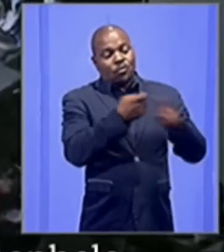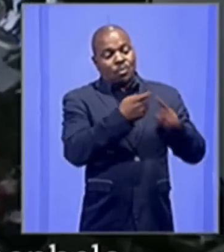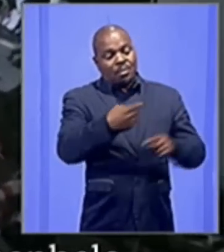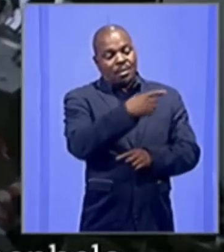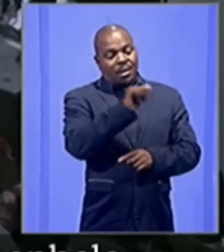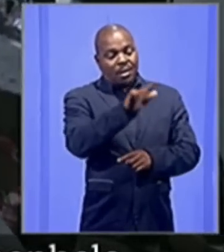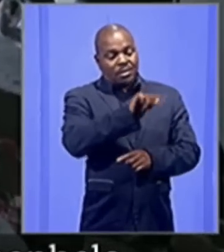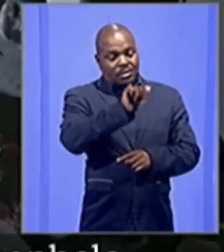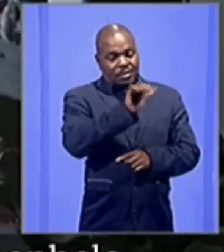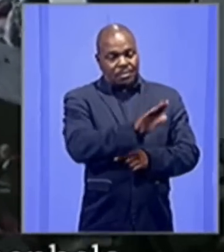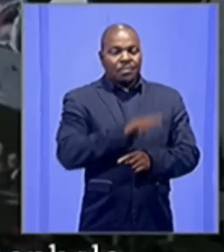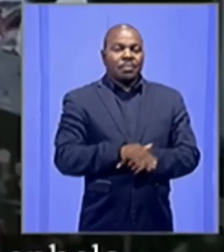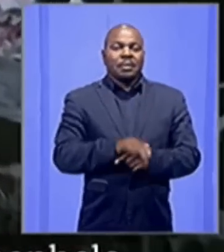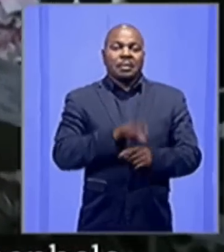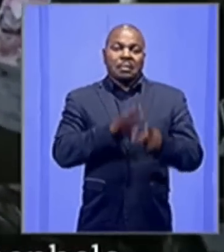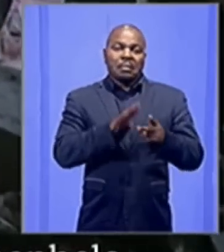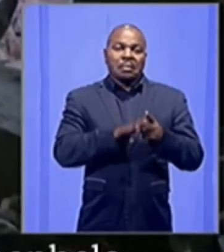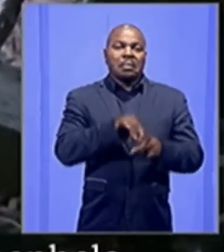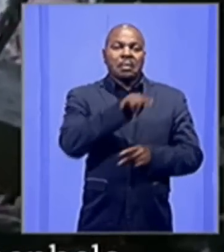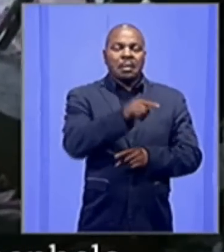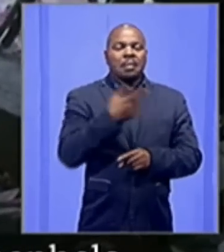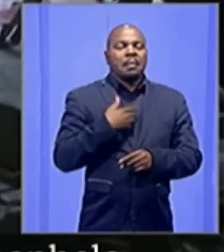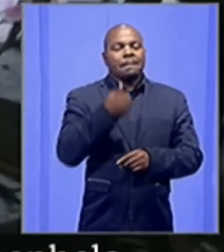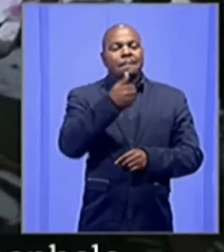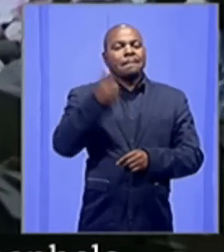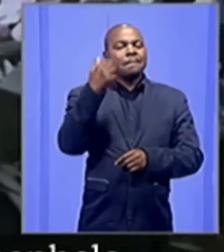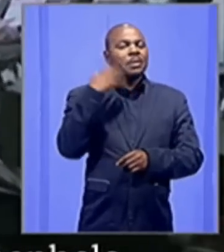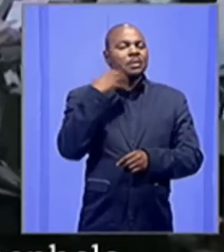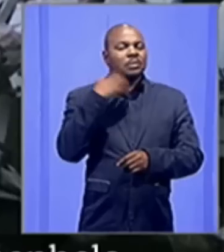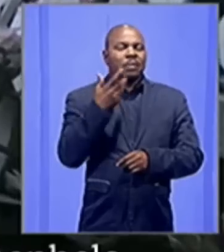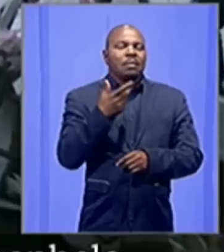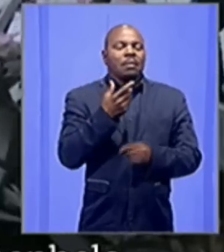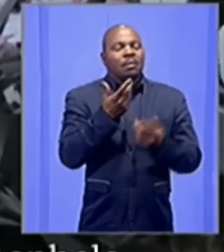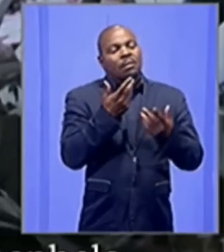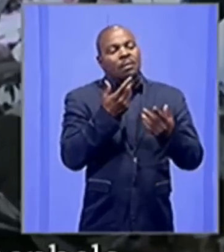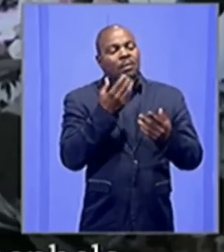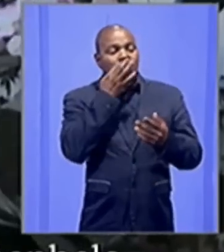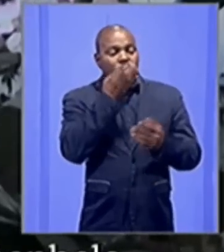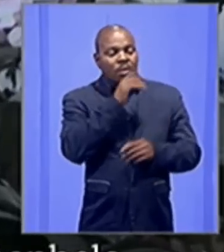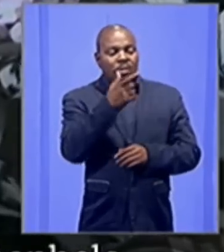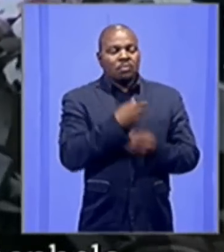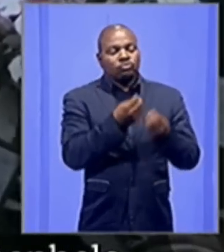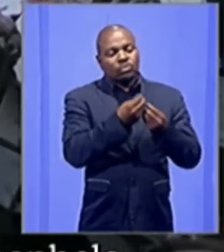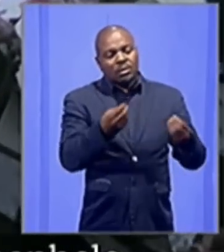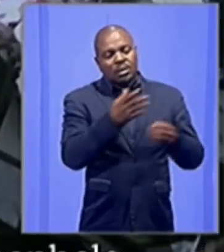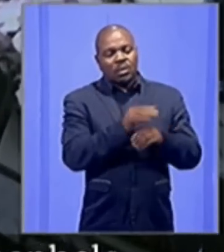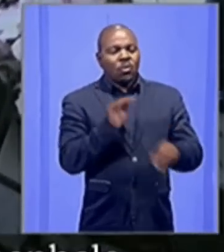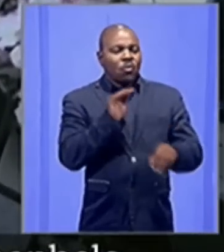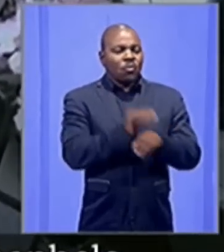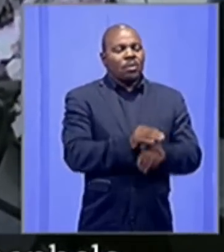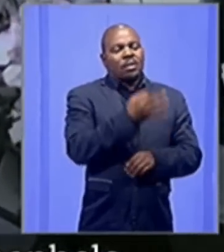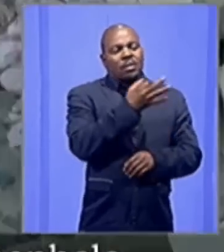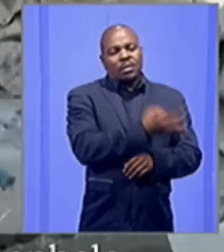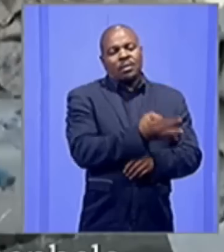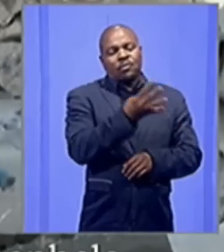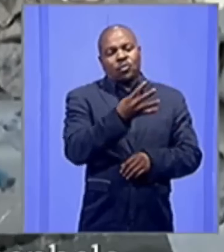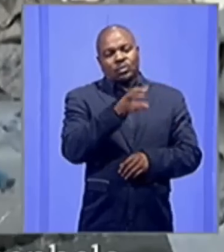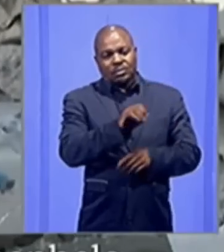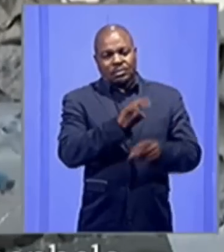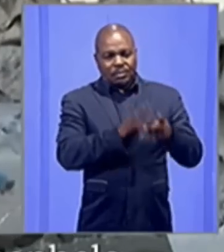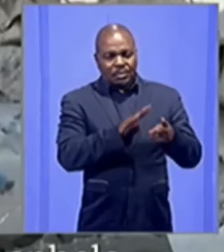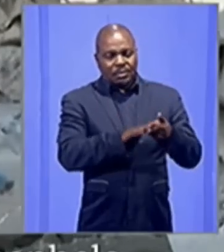Strip. Polelong ya bakantoro ya tona dipalo tše di akaretša bana ba dikete tše tharo makgolo nne pedi, basadi